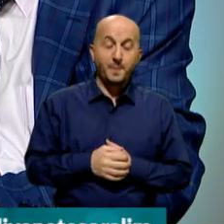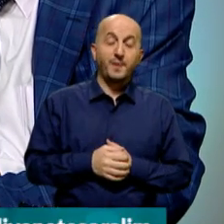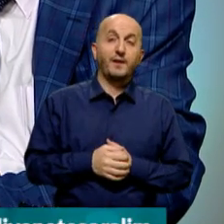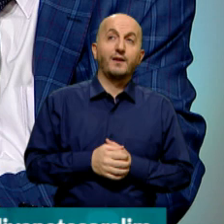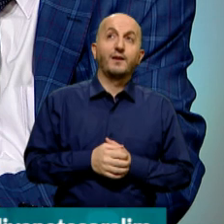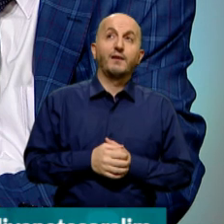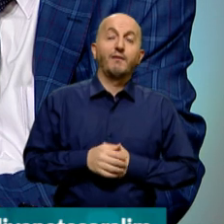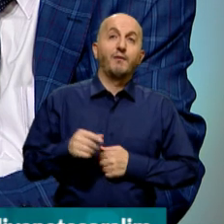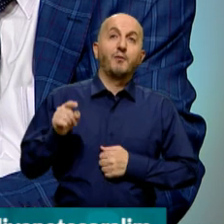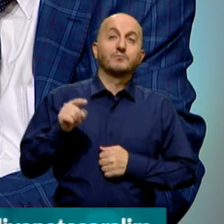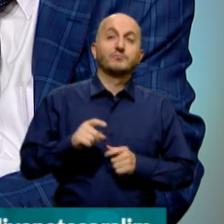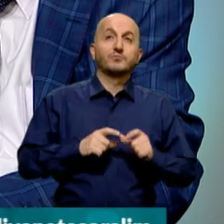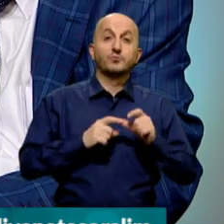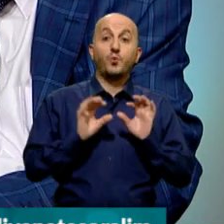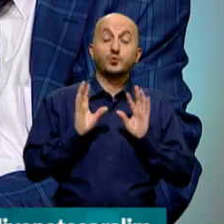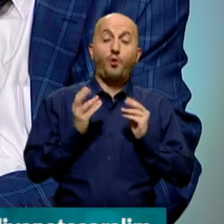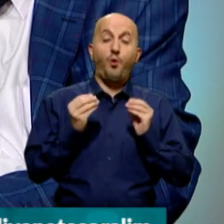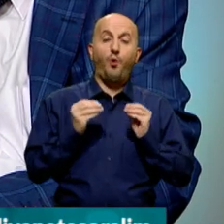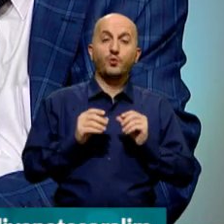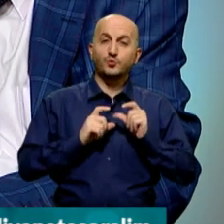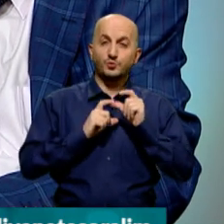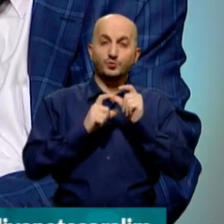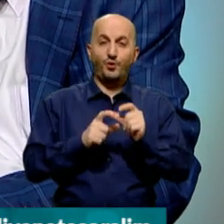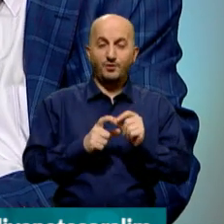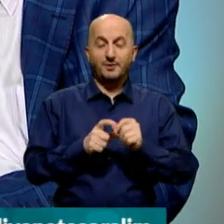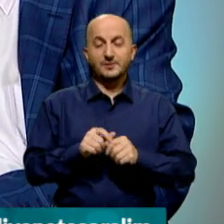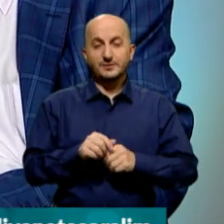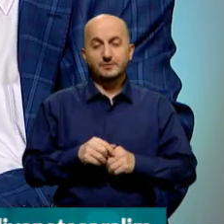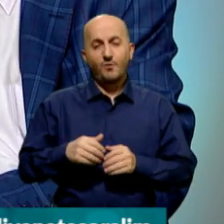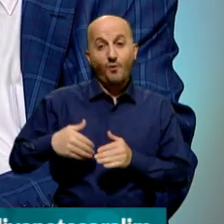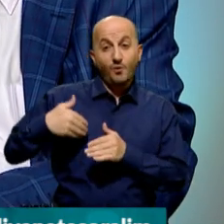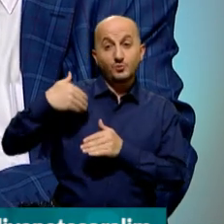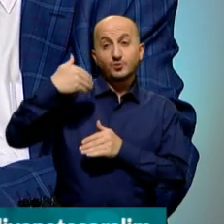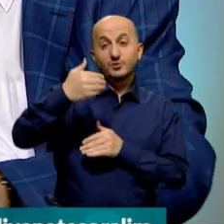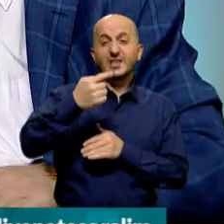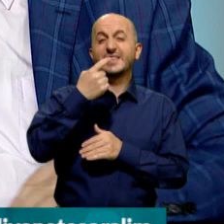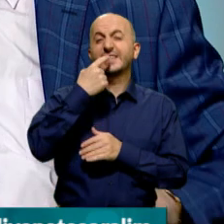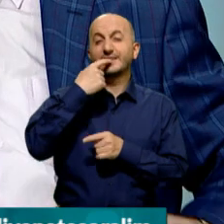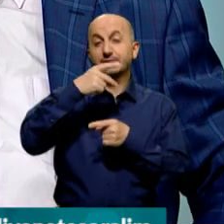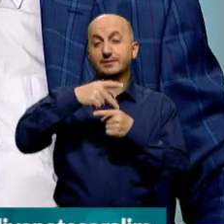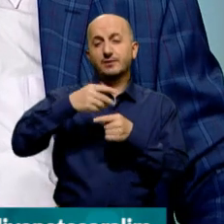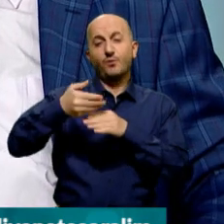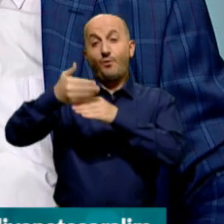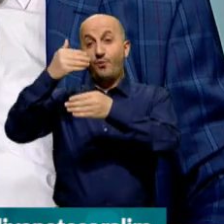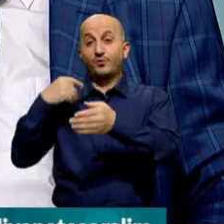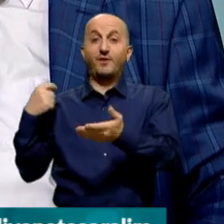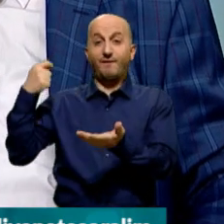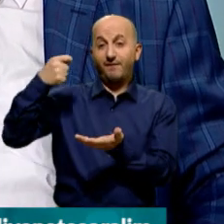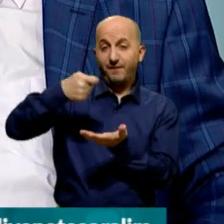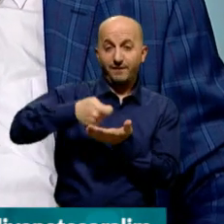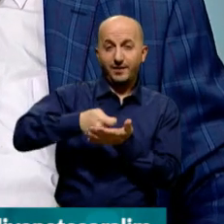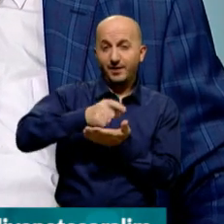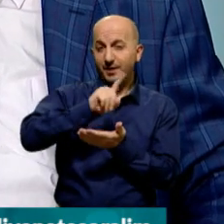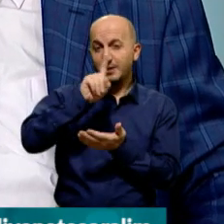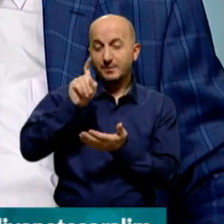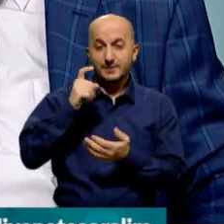Tabii bu soru da çok sık gelen bir soru hocam. Önümüzdeki yılların zekatlarını verebilir miyiz? Yani böyle, hatta birkaç